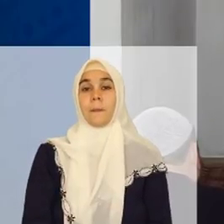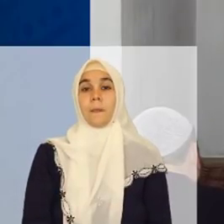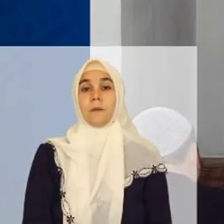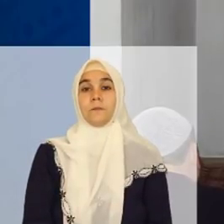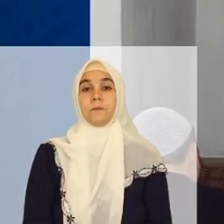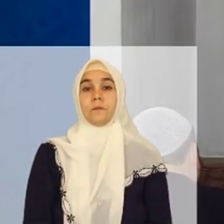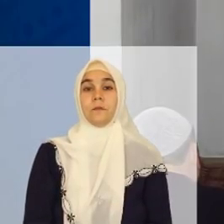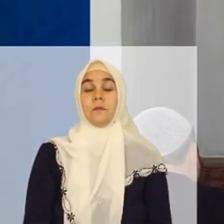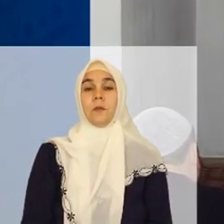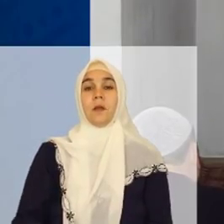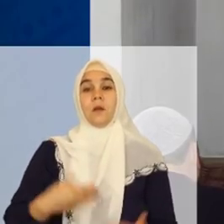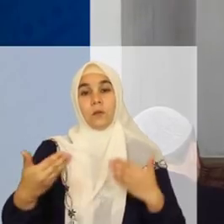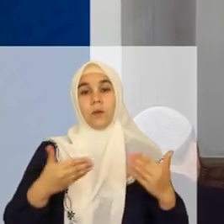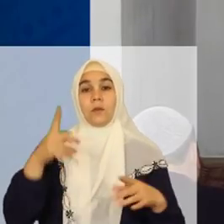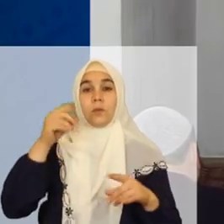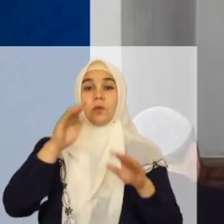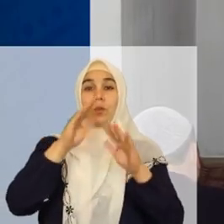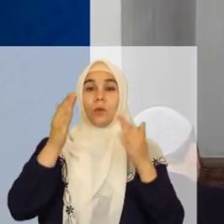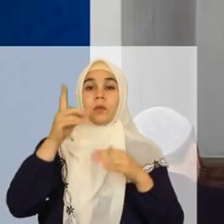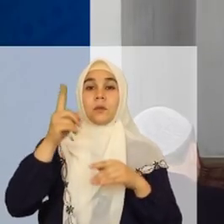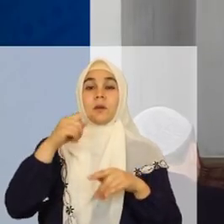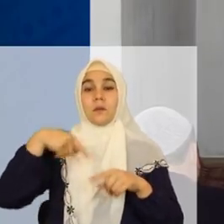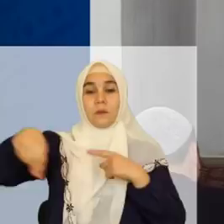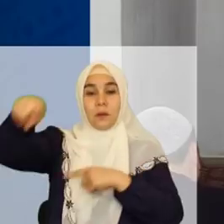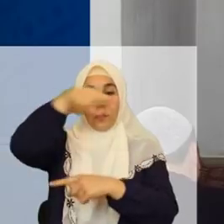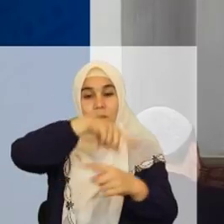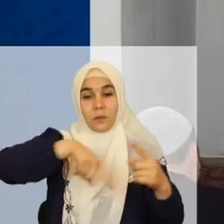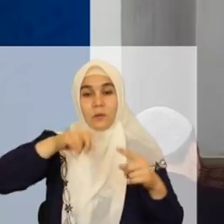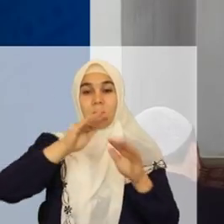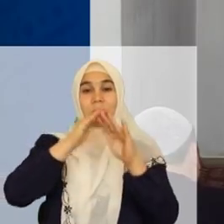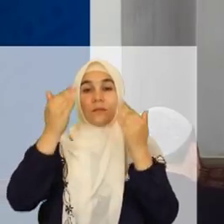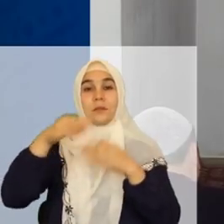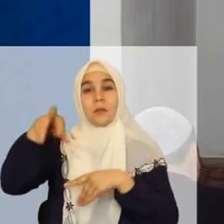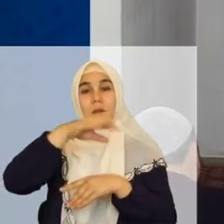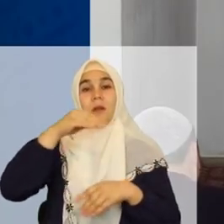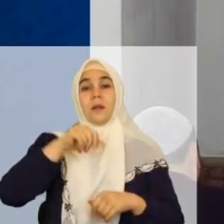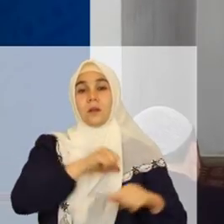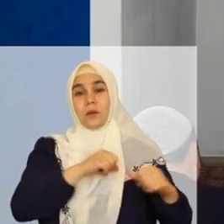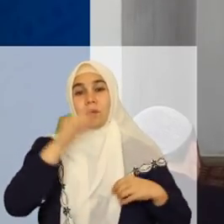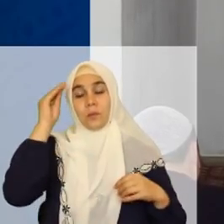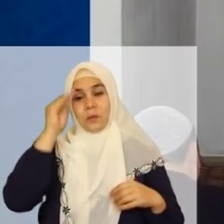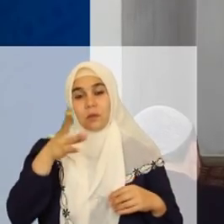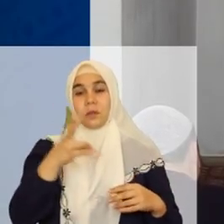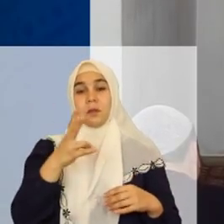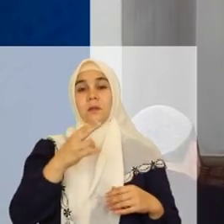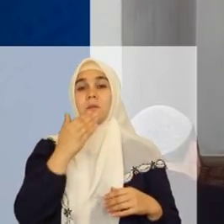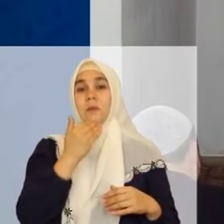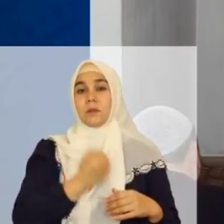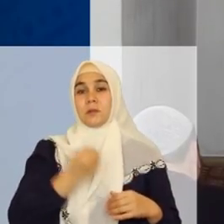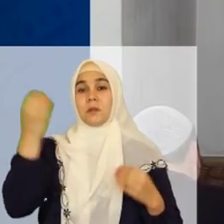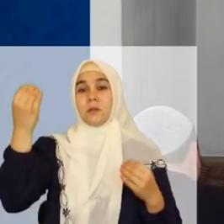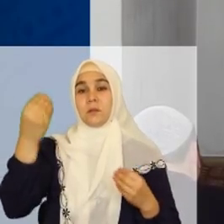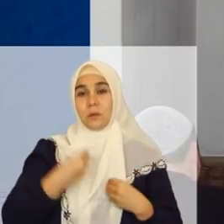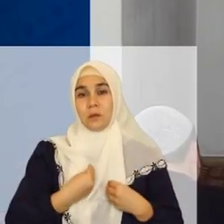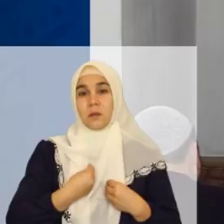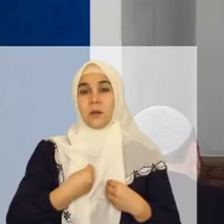Ana tavob qilib yurganda Allohning baytini atrofida tavob qilib gunohlarini kechishini so'rab, Allohni o'zidan mag'firat,